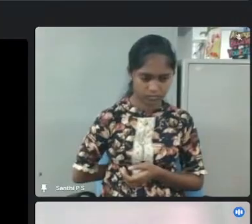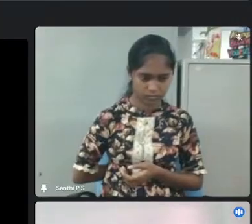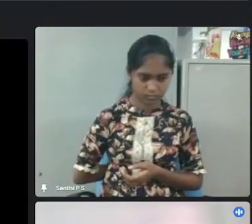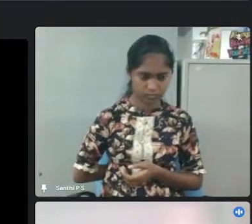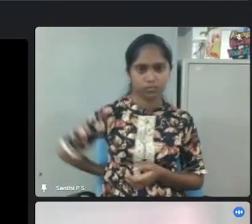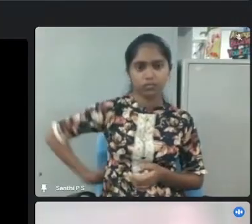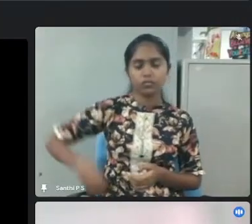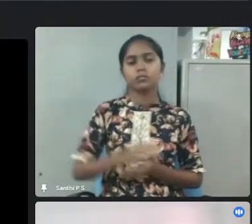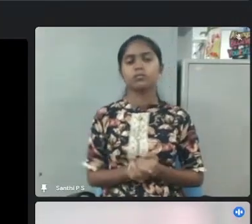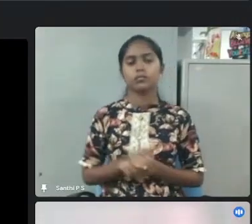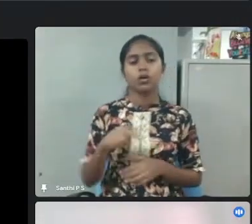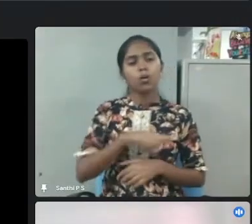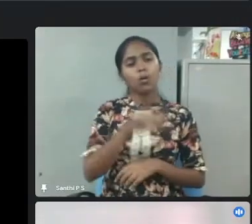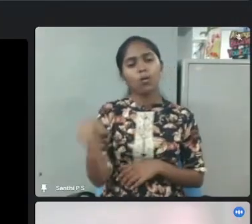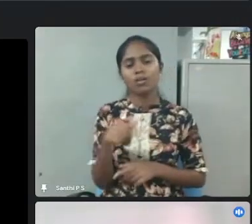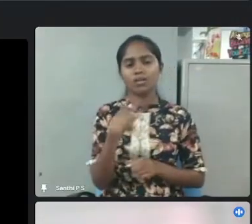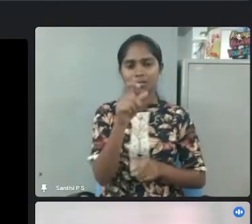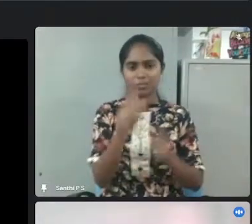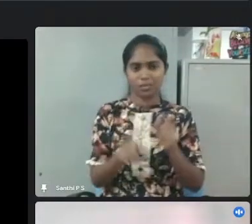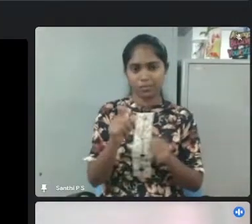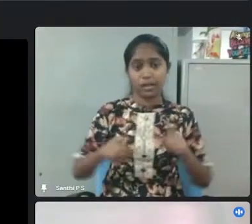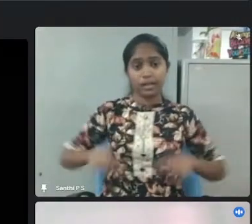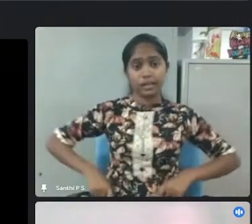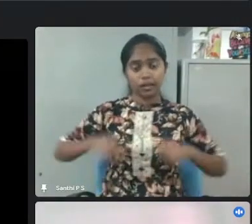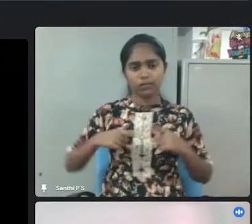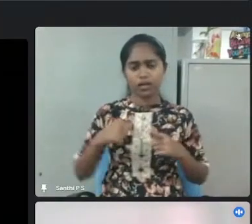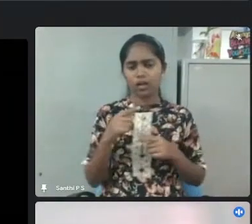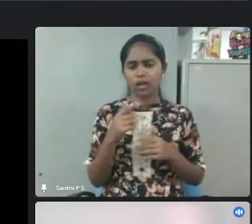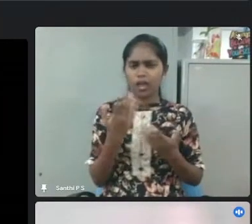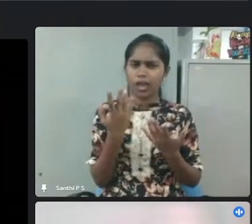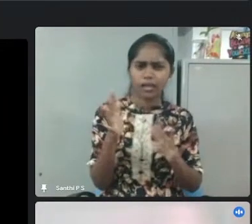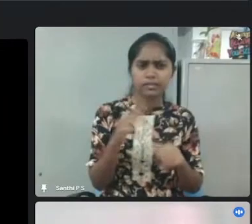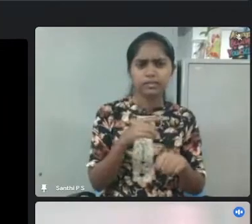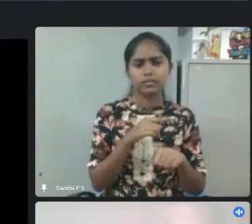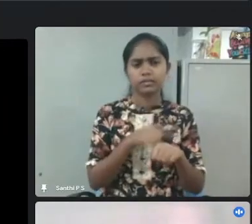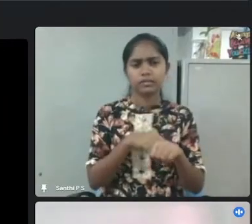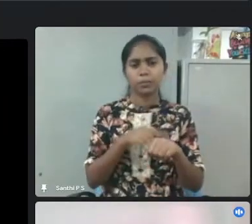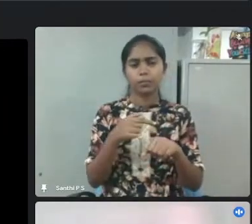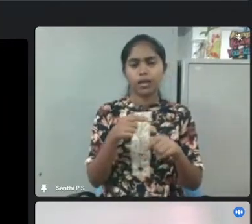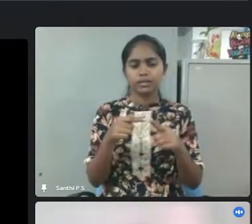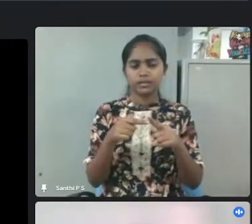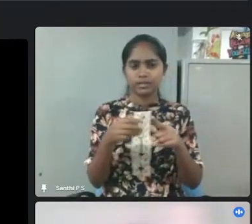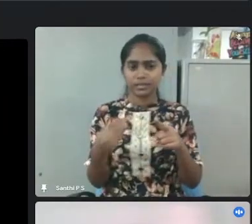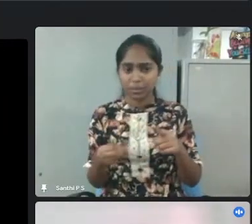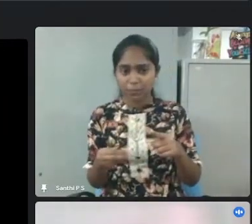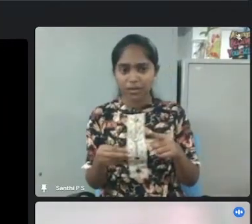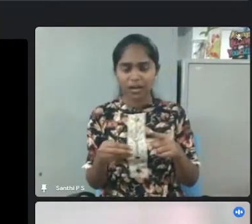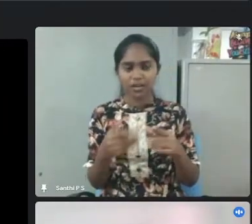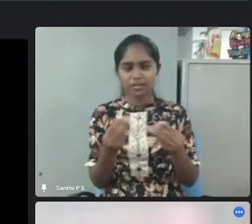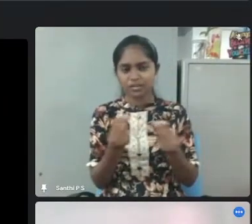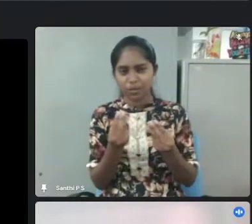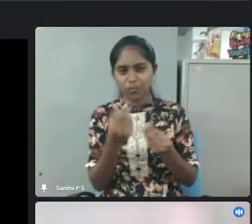എല്ലാ മനുഷ്യരും ഒരു ജീവിതത്തിന്റെ ഒരു ഘട്ടത്തിൽ അല്ലെങ്കിൽ മറ്റൊരു ഘട്ടത്തിൽ ഒരു താൽക്കാലിക പരിമിതി എന്തായാലും നേരിട്ടിരിക്കും. ഒരു